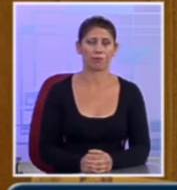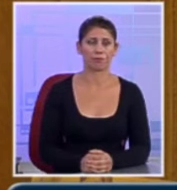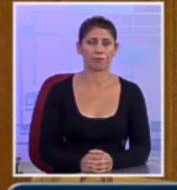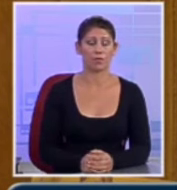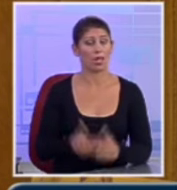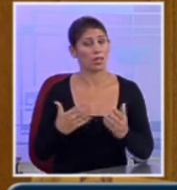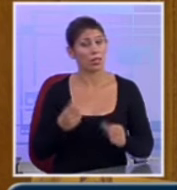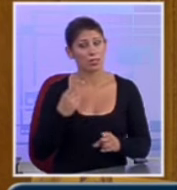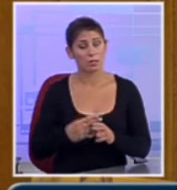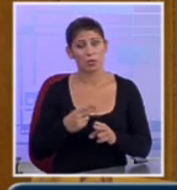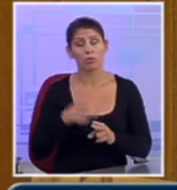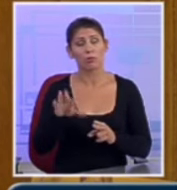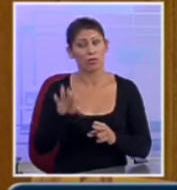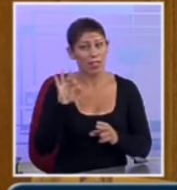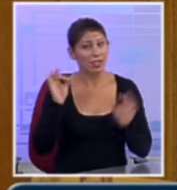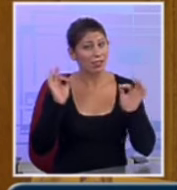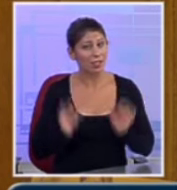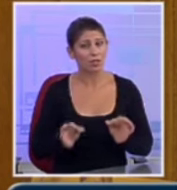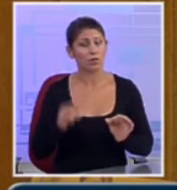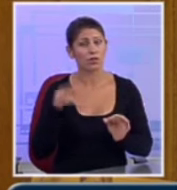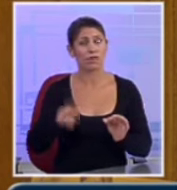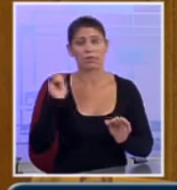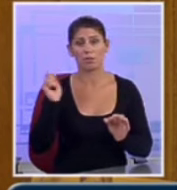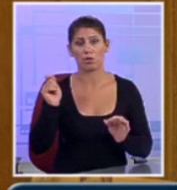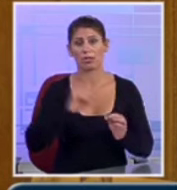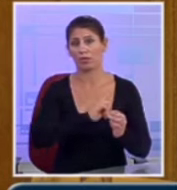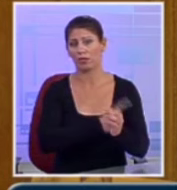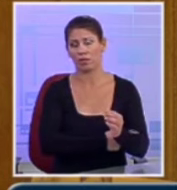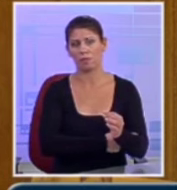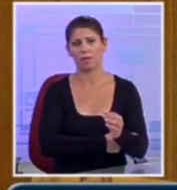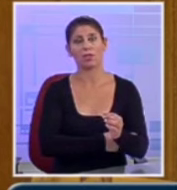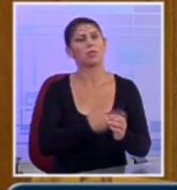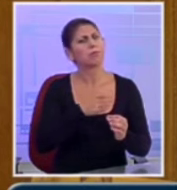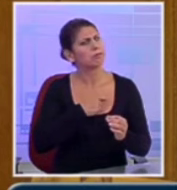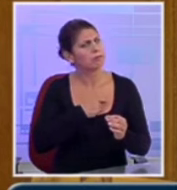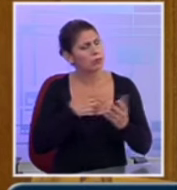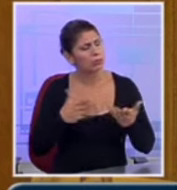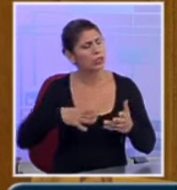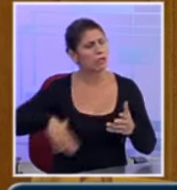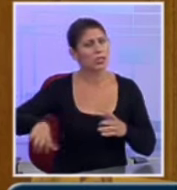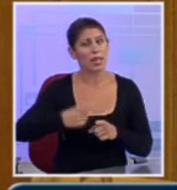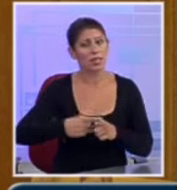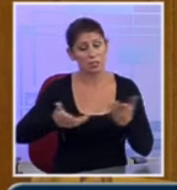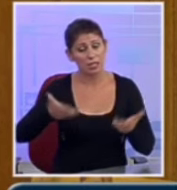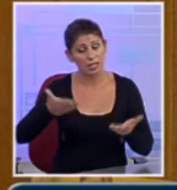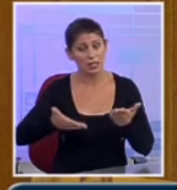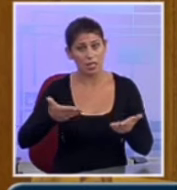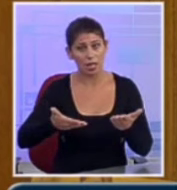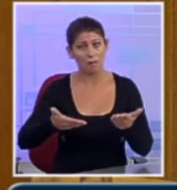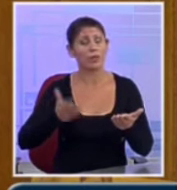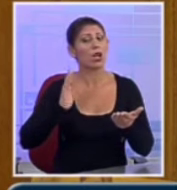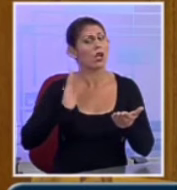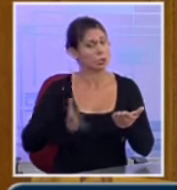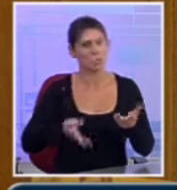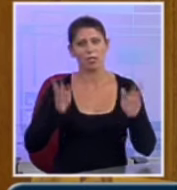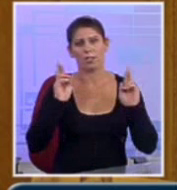έχει σημασία ότι επέλεξε ακριβώς εκείνη την πολιτική δύναμη που θεωρεί ότι συγκριτικά τουλάχιστον μπορεί